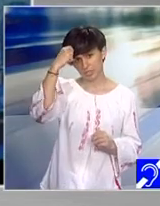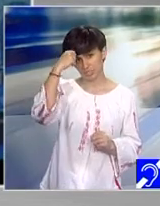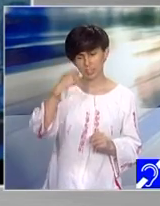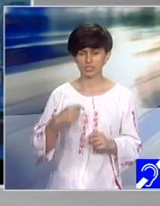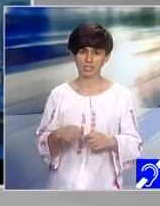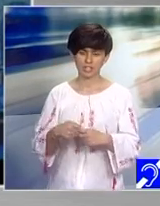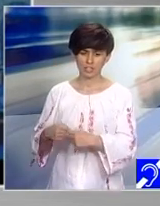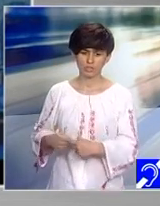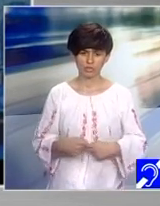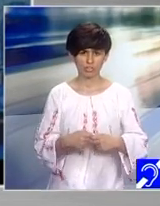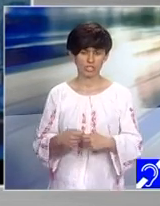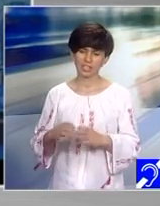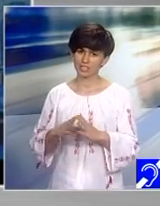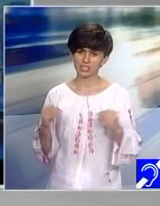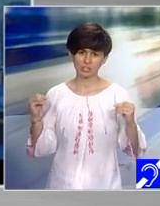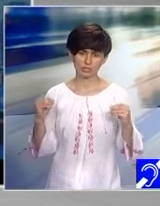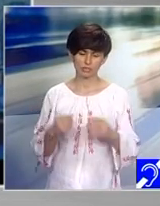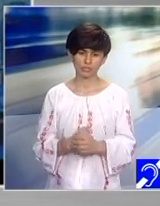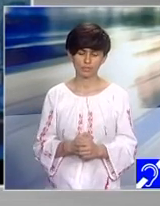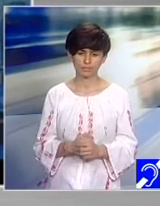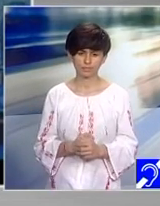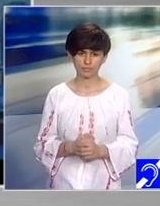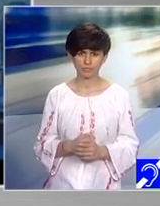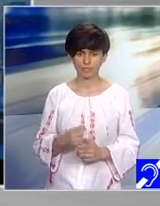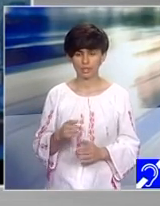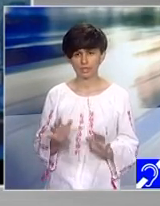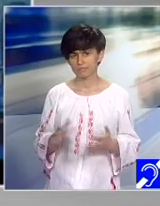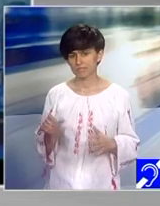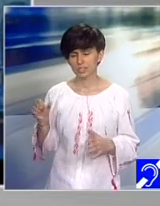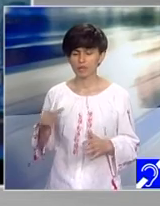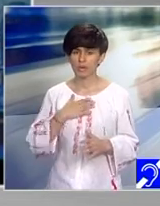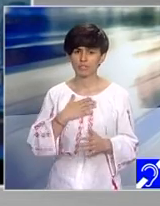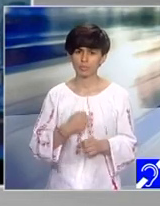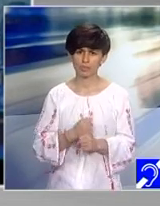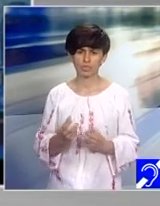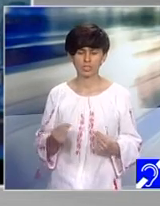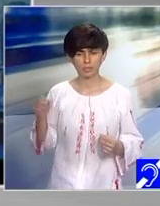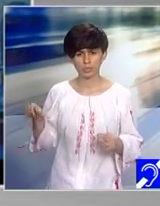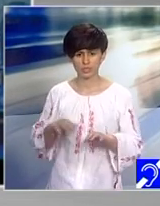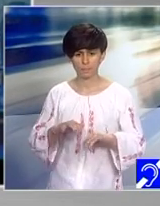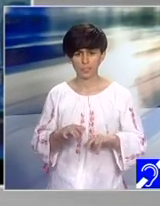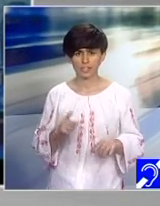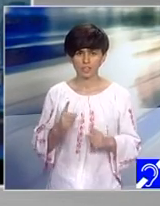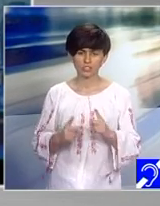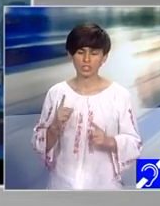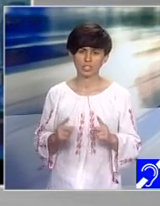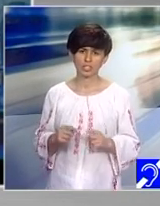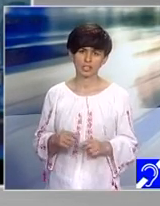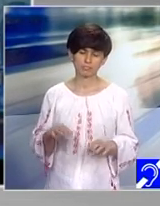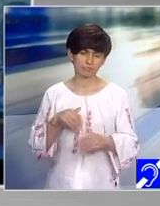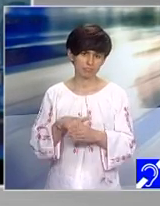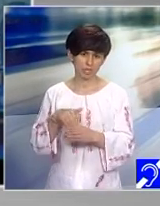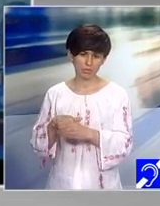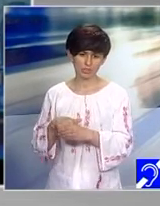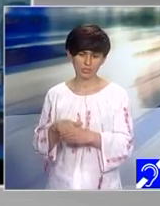avem nenumărați IT-iști dacă la un moment dat o să voteze un clovn sau un extremist și societatea, țara